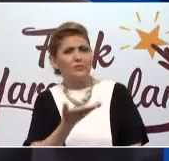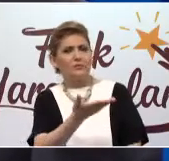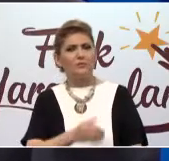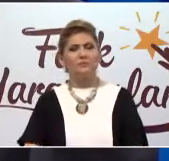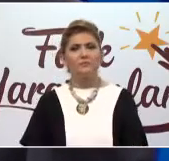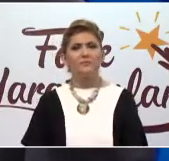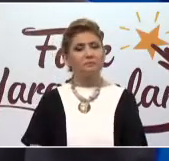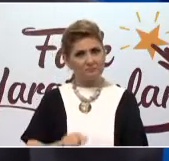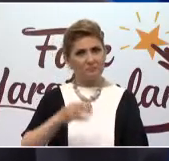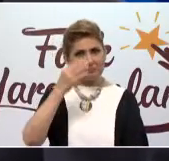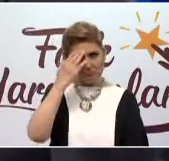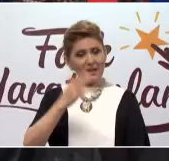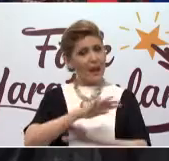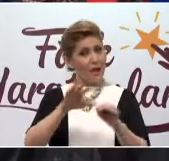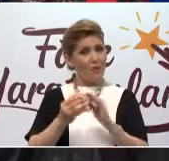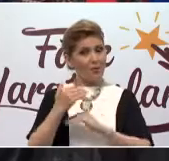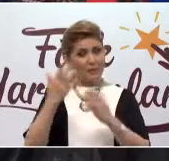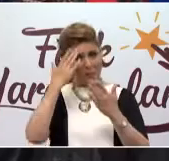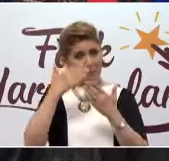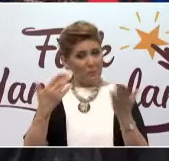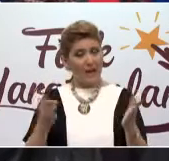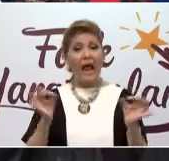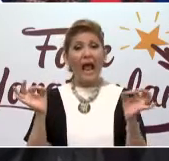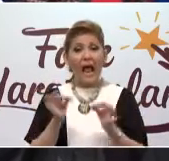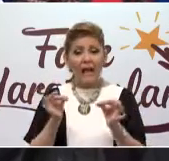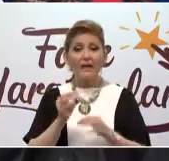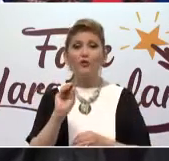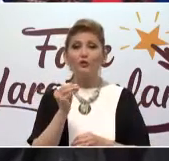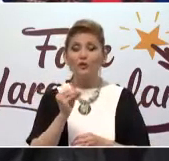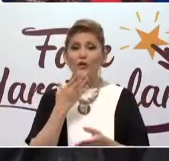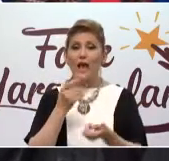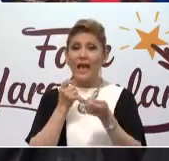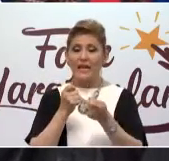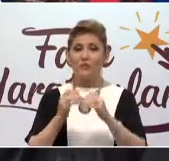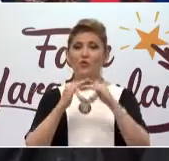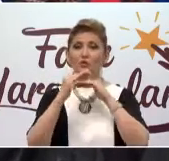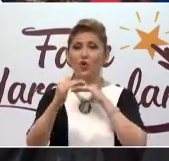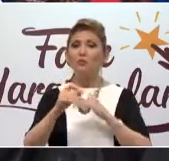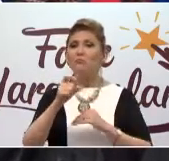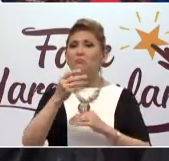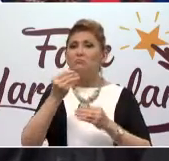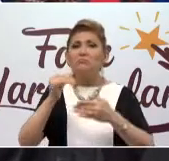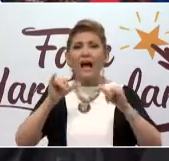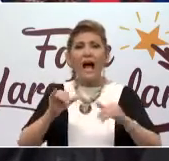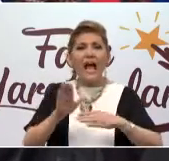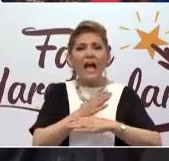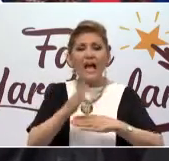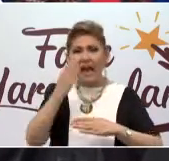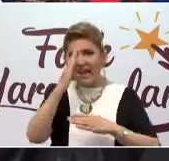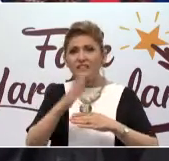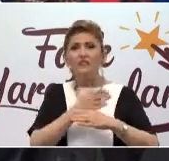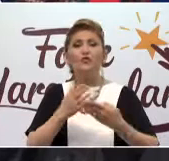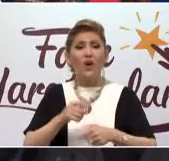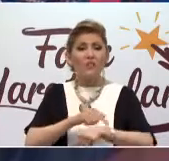Şimdi Cüneyt Bey, merhaba herkese öncelikle. Erken çocukluk eğitimi özellikle toplumsal eşitsizliğin giderilmesinde ve fırsat